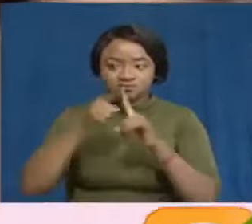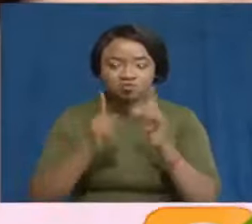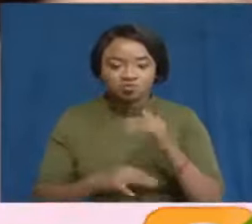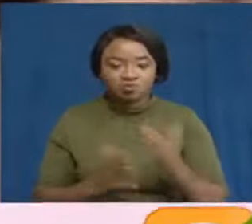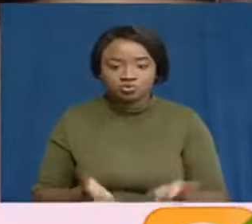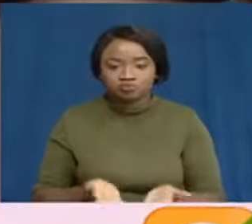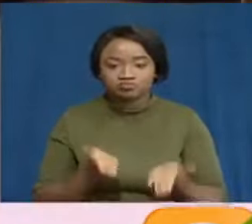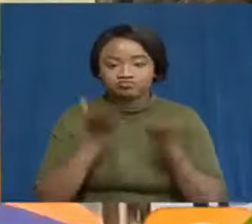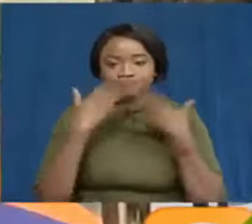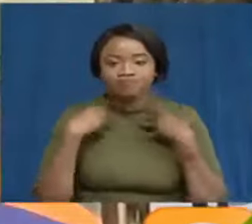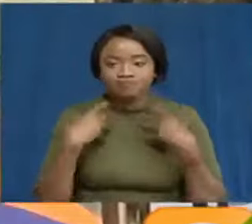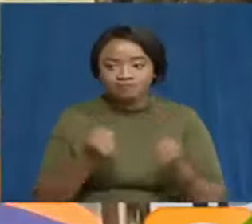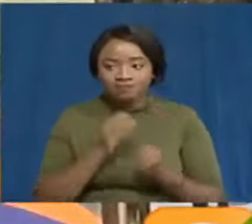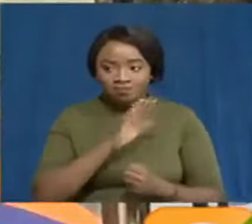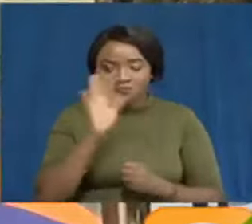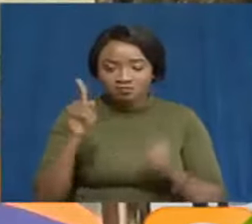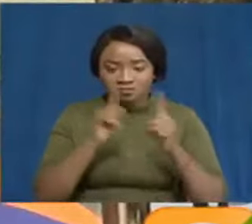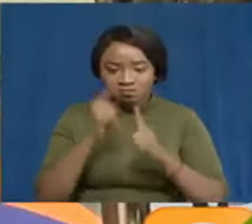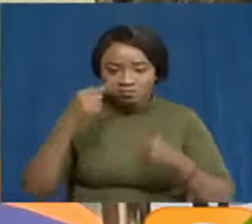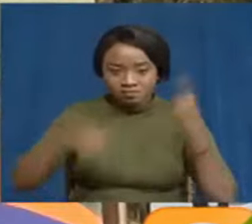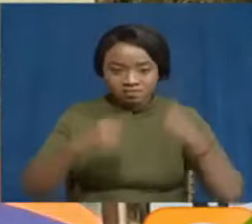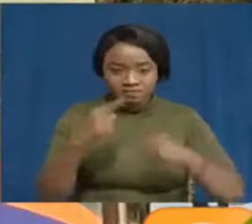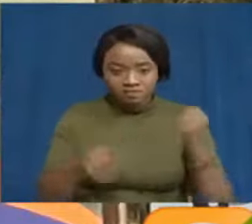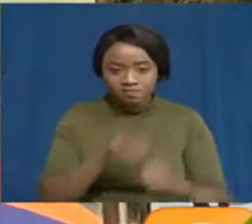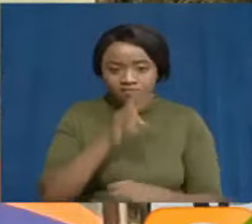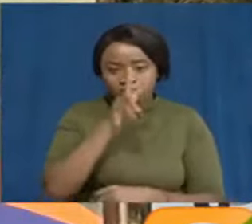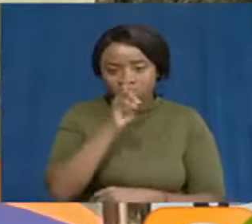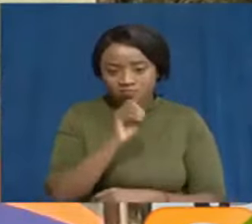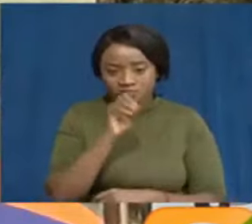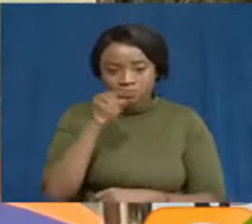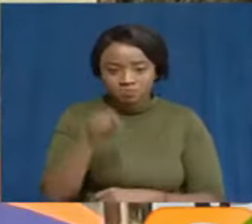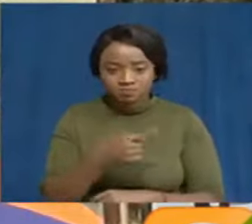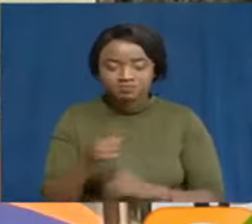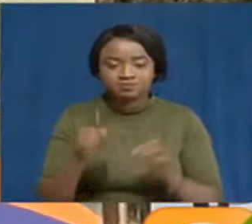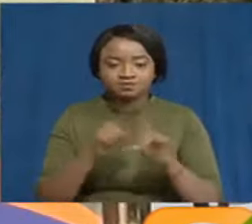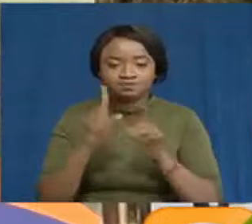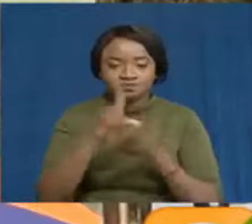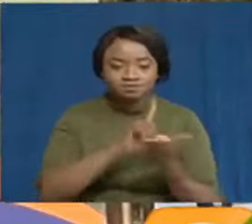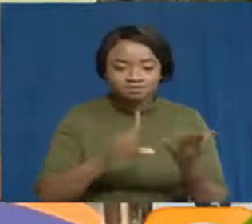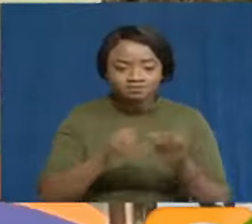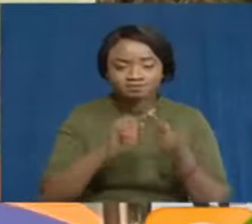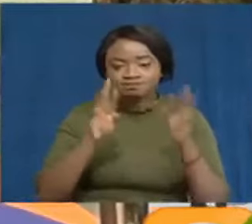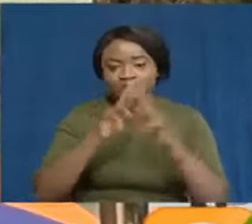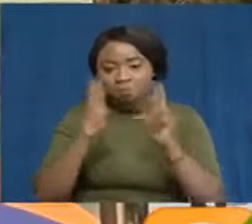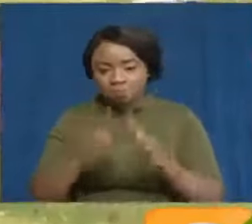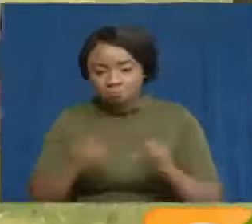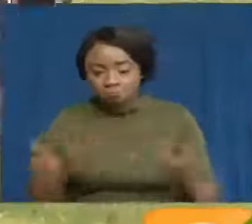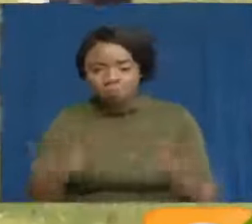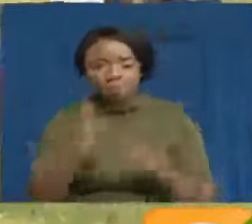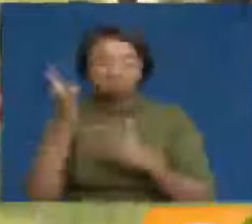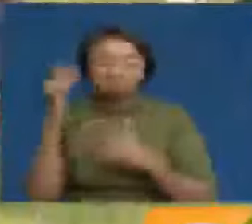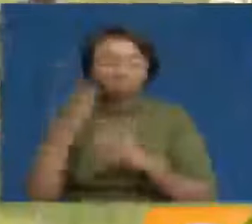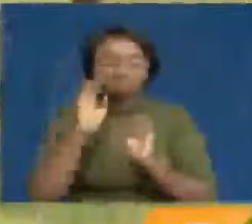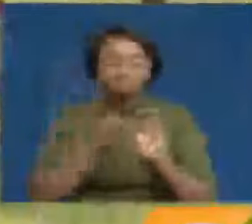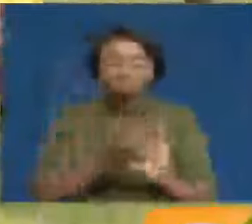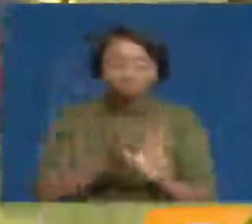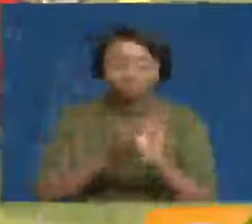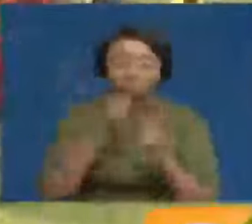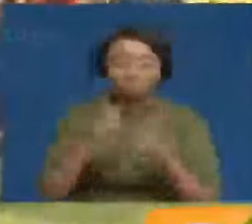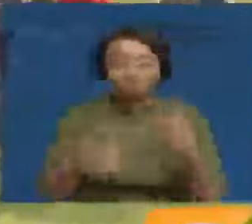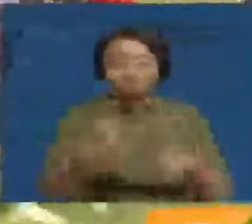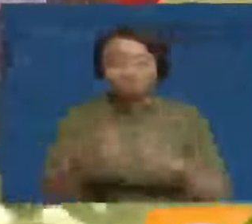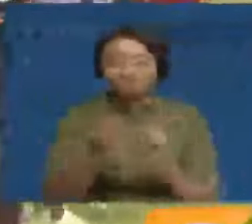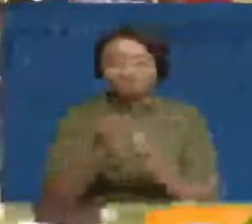zao. Wanariadha zaidi ya 20,000 wa humu nchini na wa kimataifa wanatarajiwa kushiriki mbio hizo tarehe